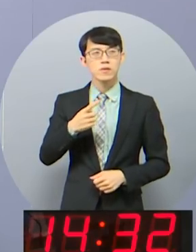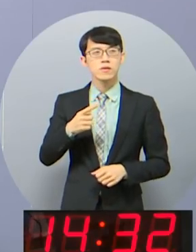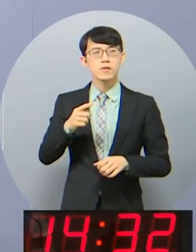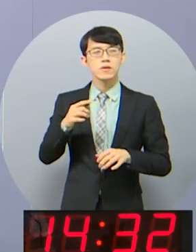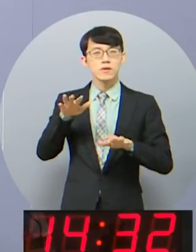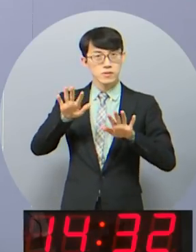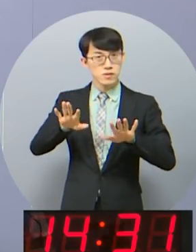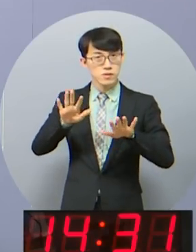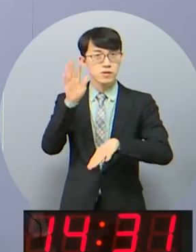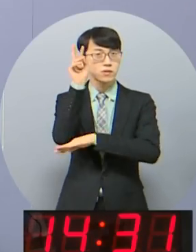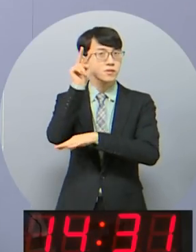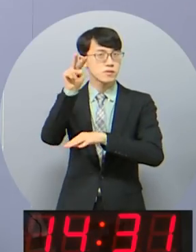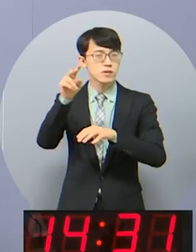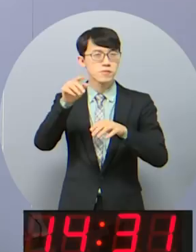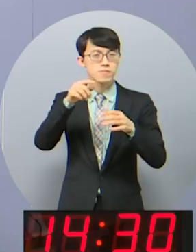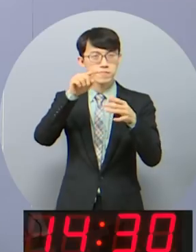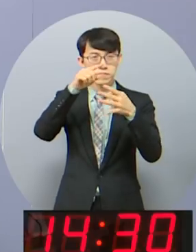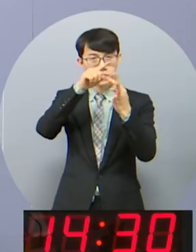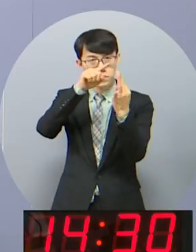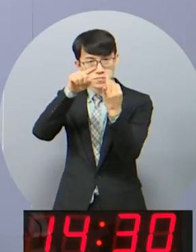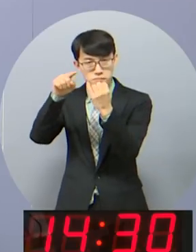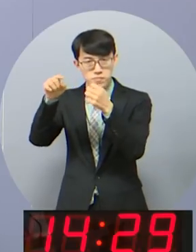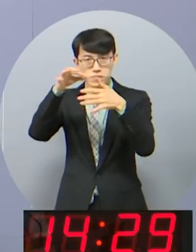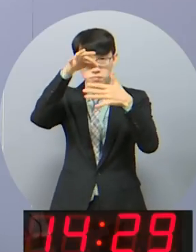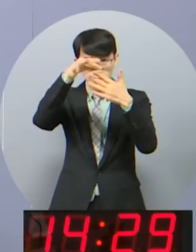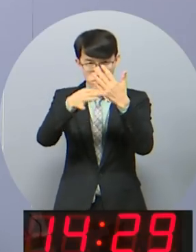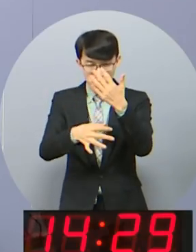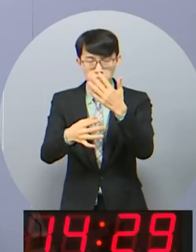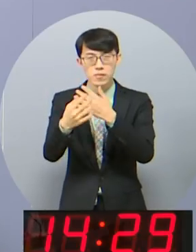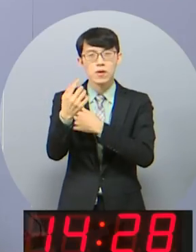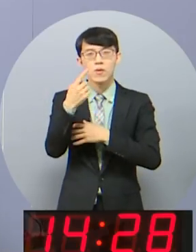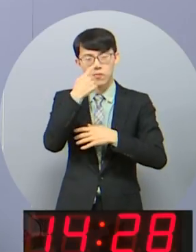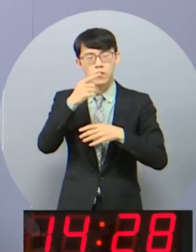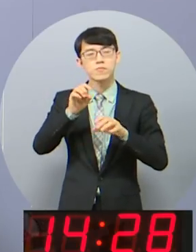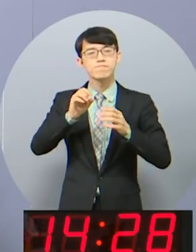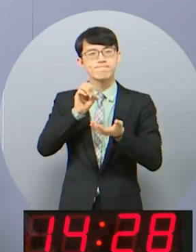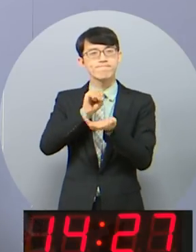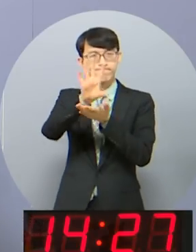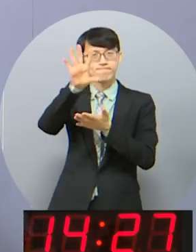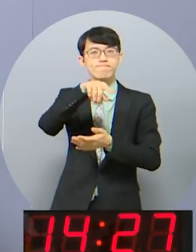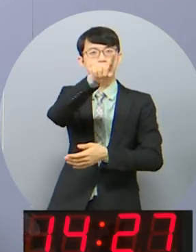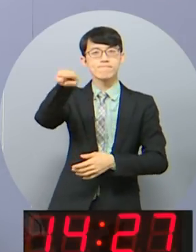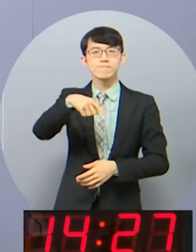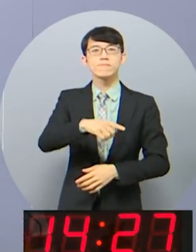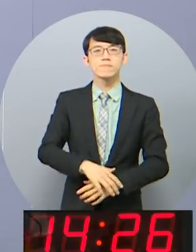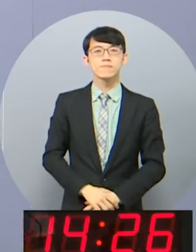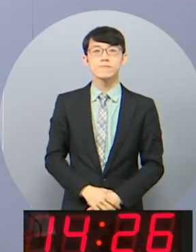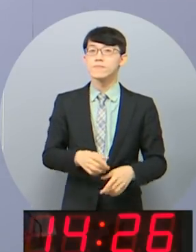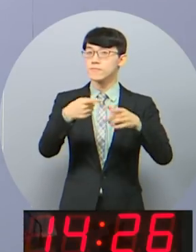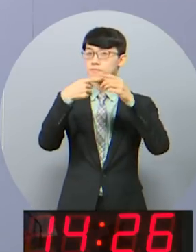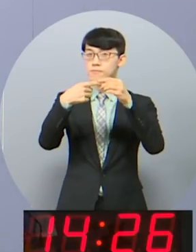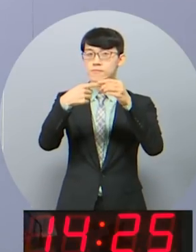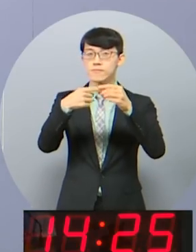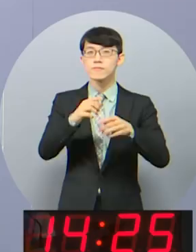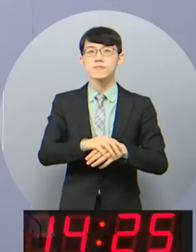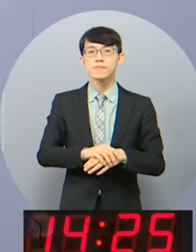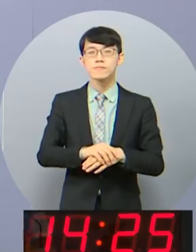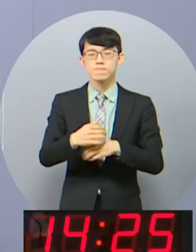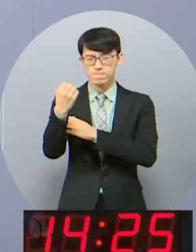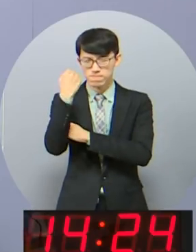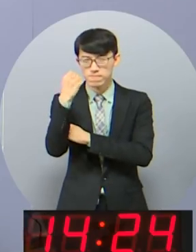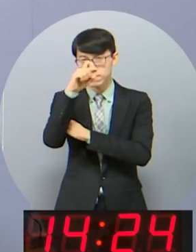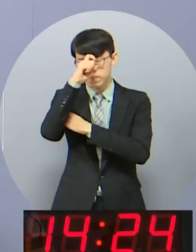政见来向所有乡亲士大来做报告。第一，来拼交